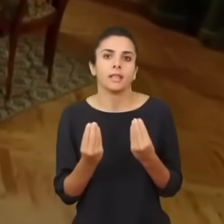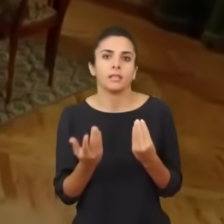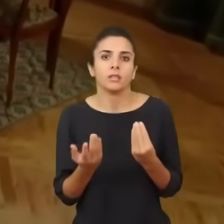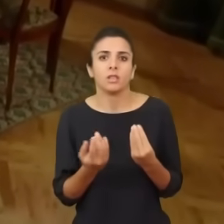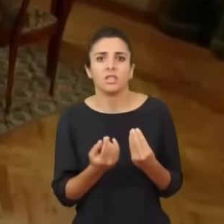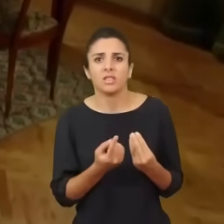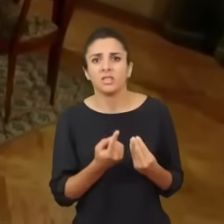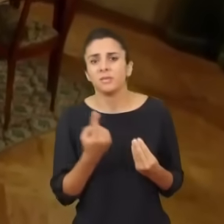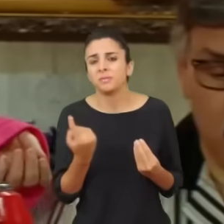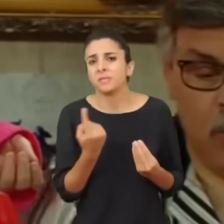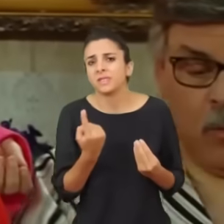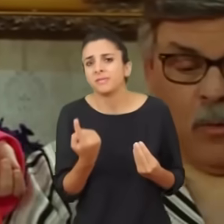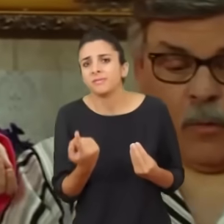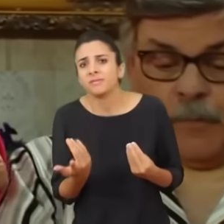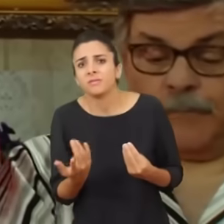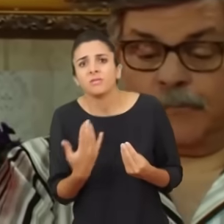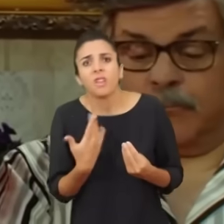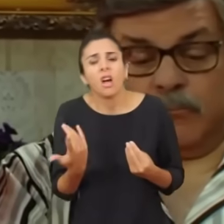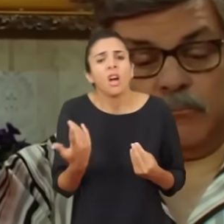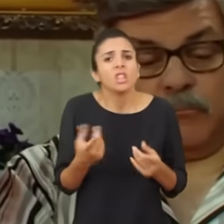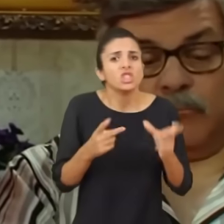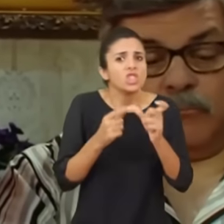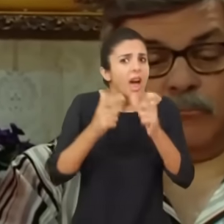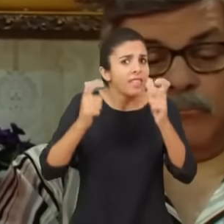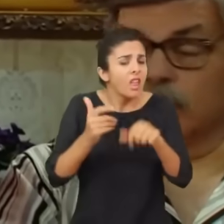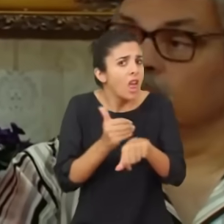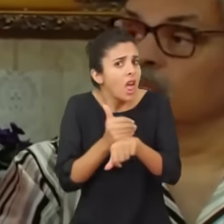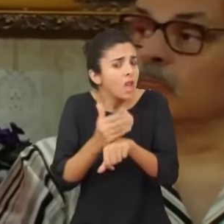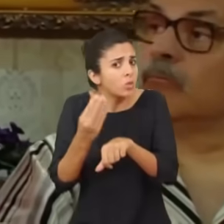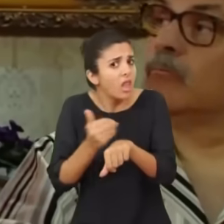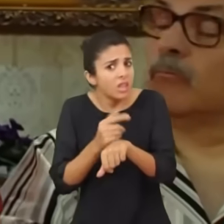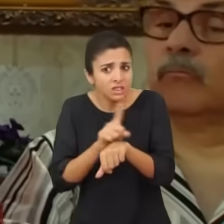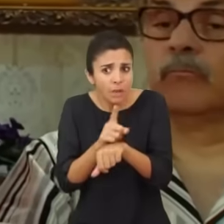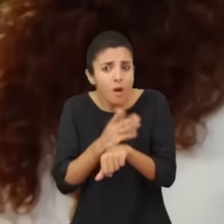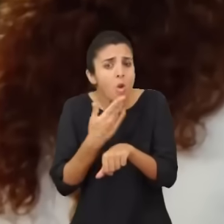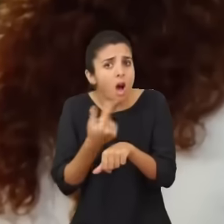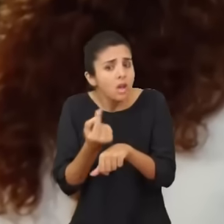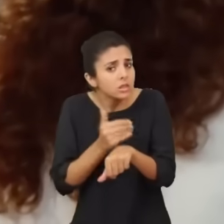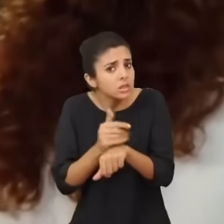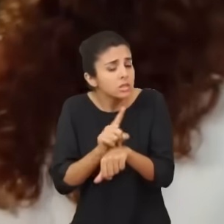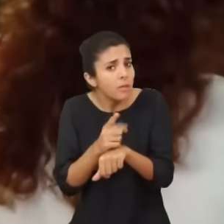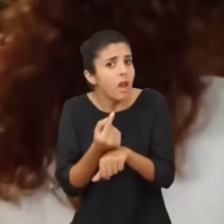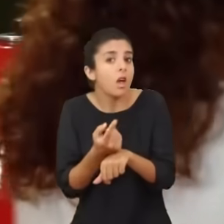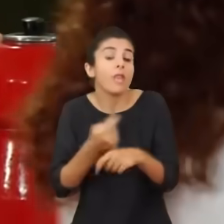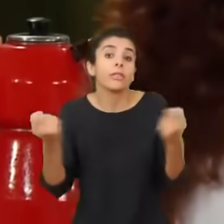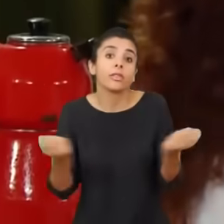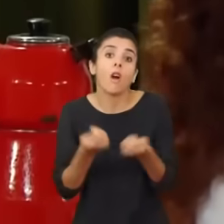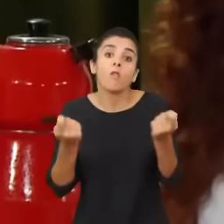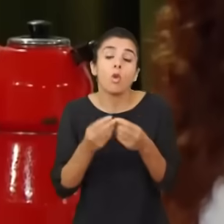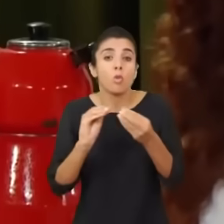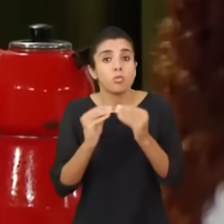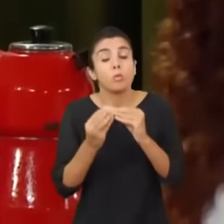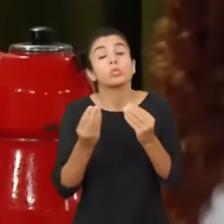bakalım. Bir şey diyeceğim, bu Çağatay'la Şahin nerede kaldılar? Vallahi vakit de kalmadı, ha az kaldı yani. Bu davul